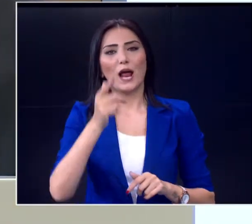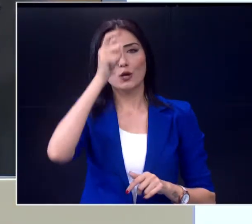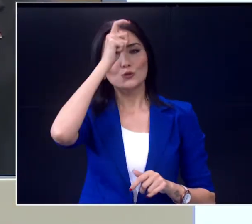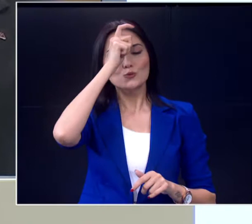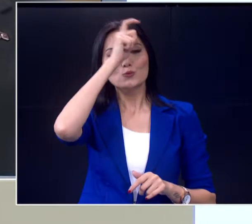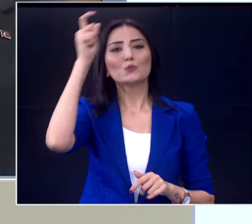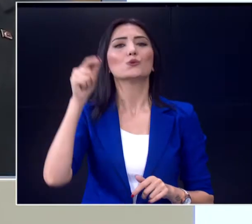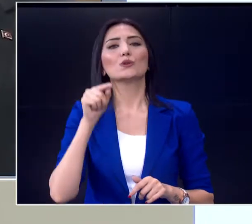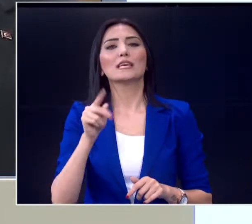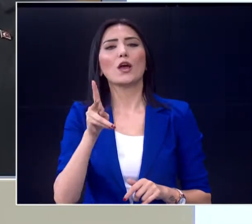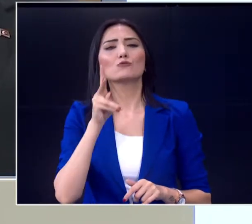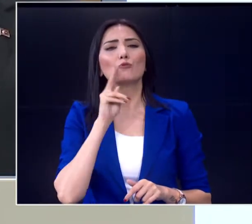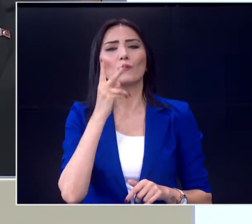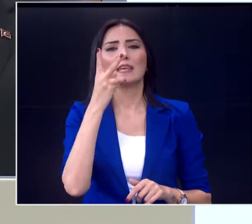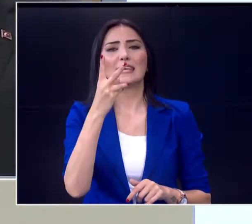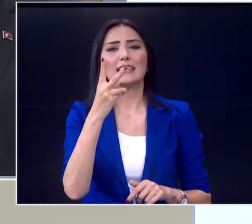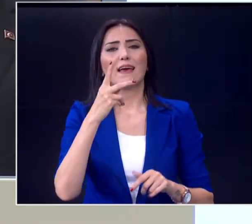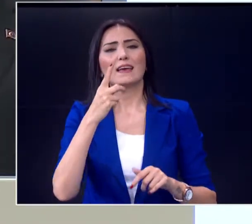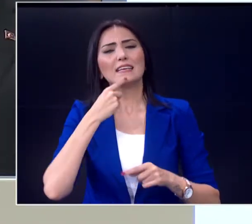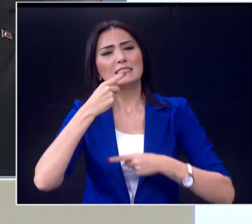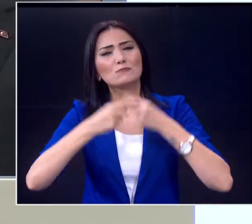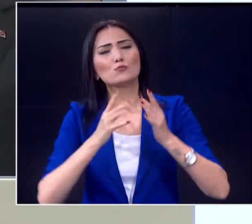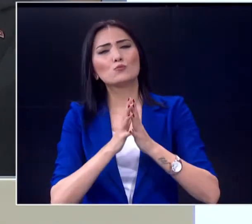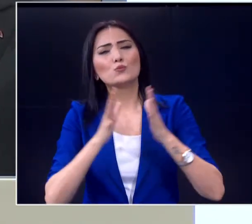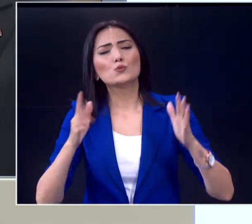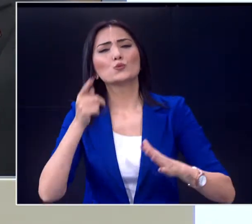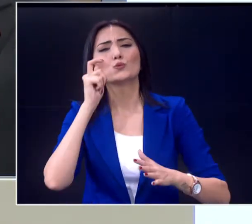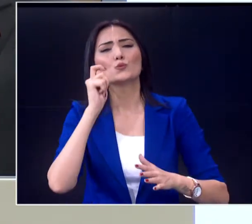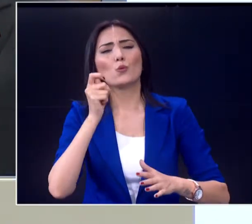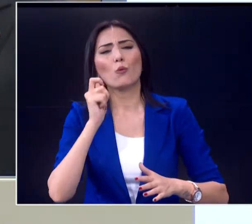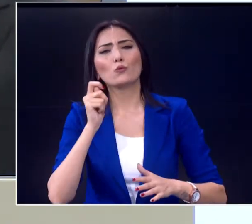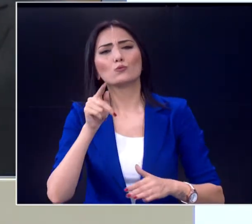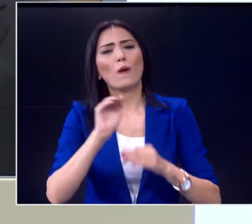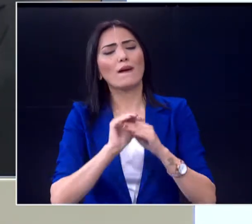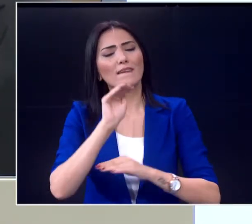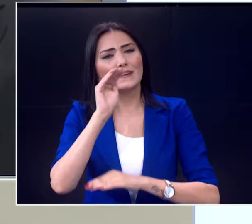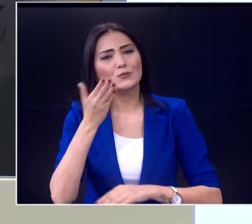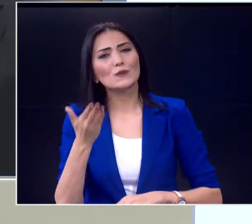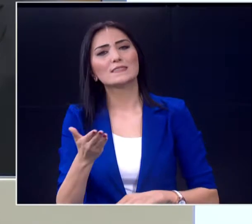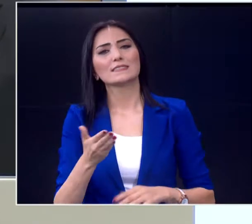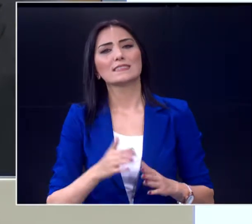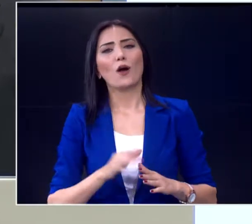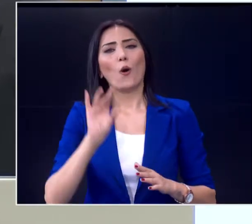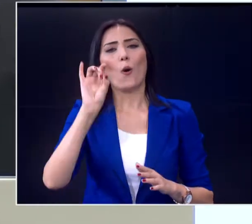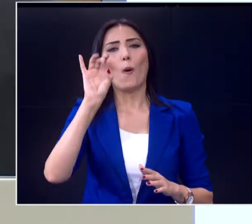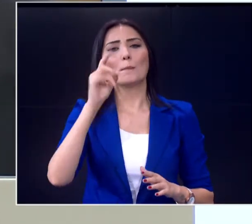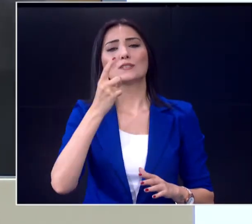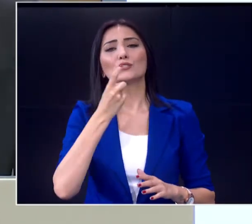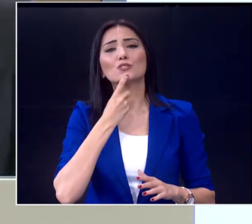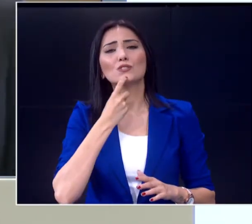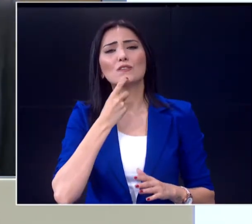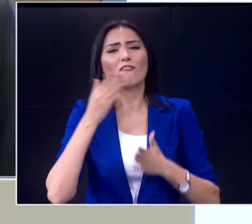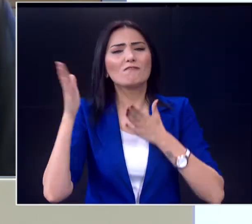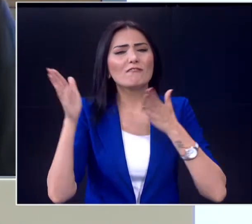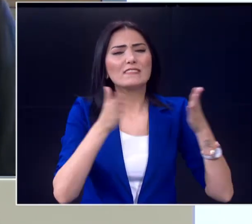Türkiye son 2 asırdır büyük zorluklar yaşadı. 15 yıldır